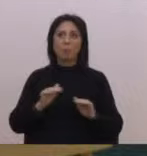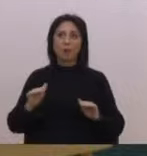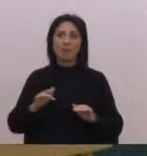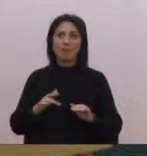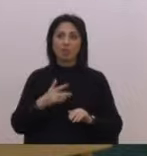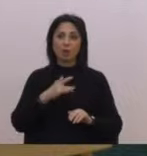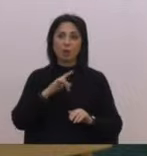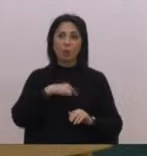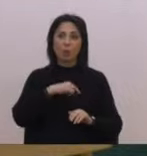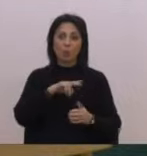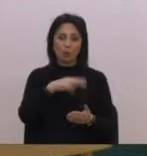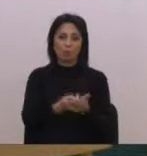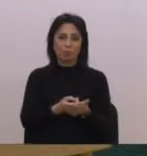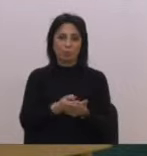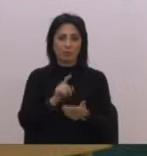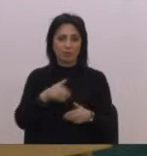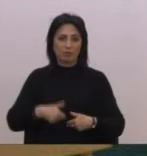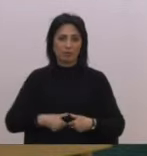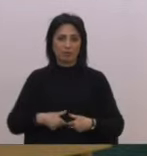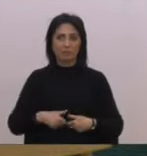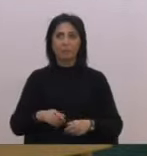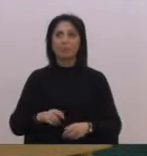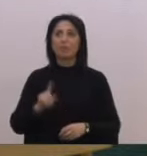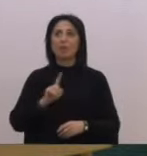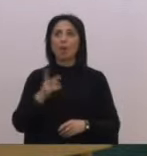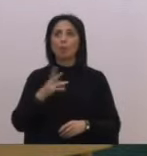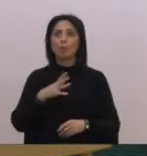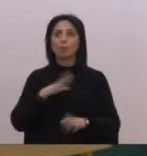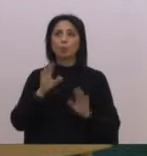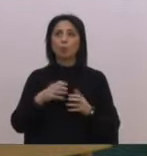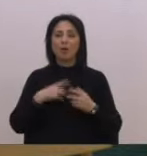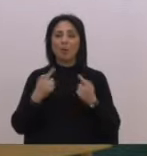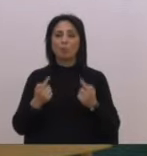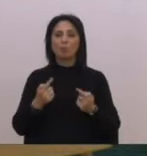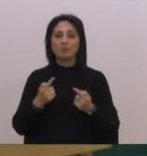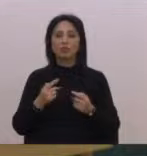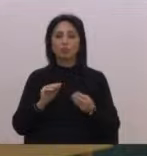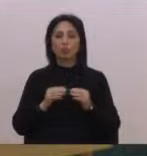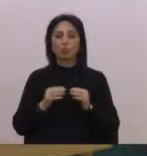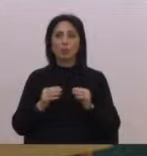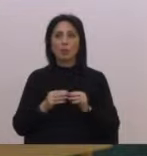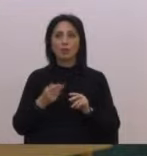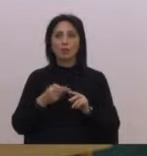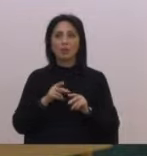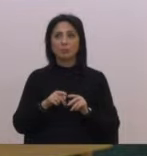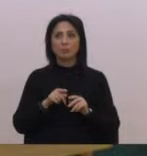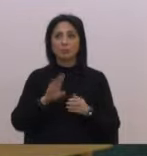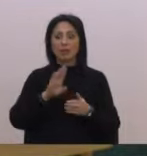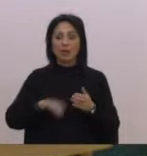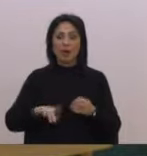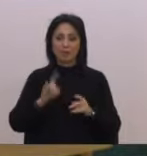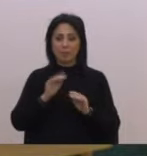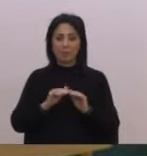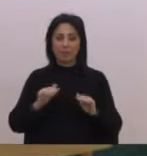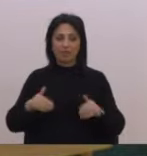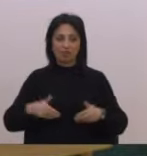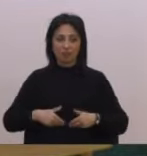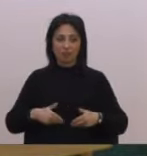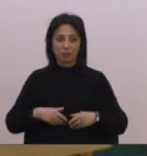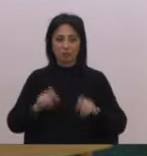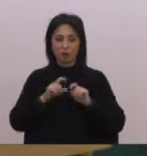გულის წასვლაზე სკოლებში. Რა უნდა იყოს უფრო მნიშვნელოვანი პრობლემა იმი გარდა ბავშვების